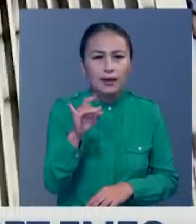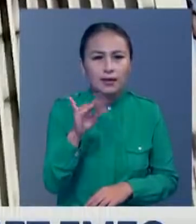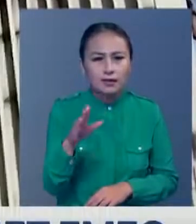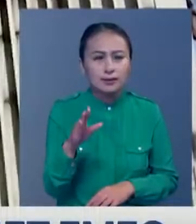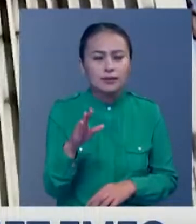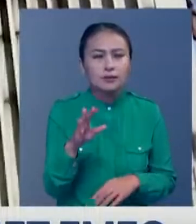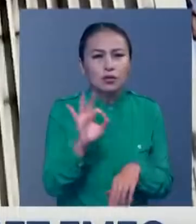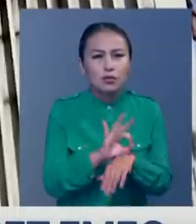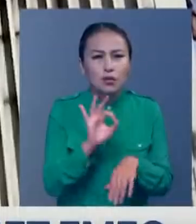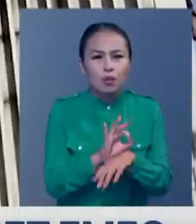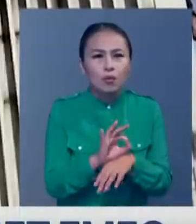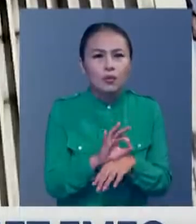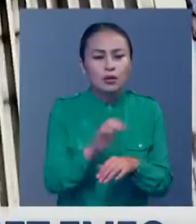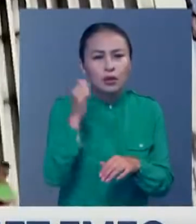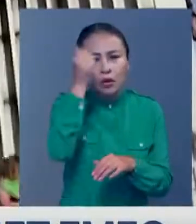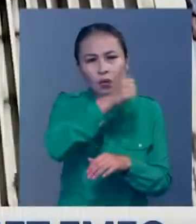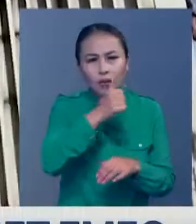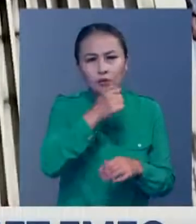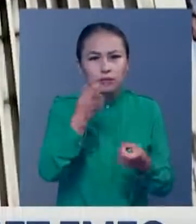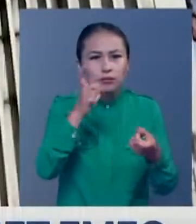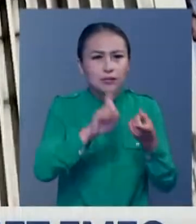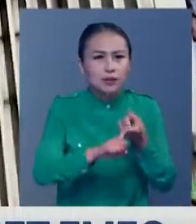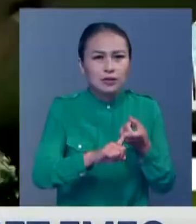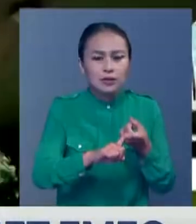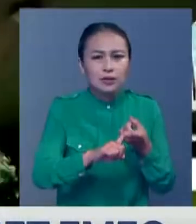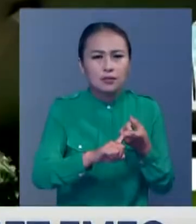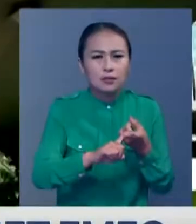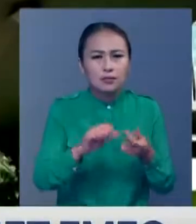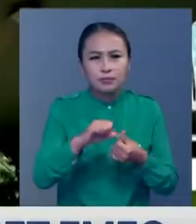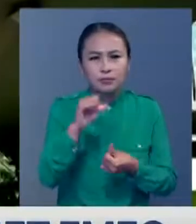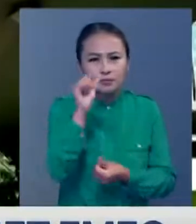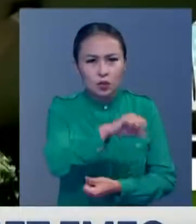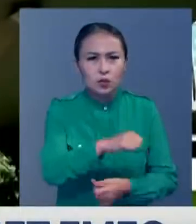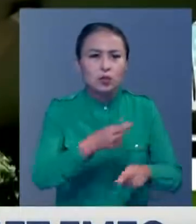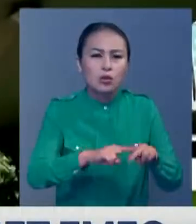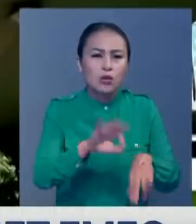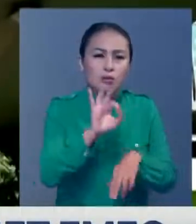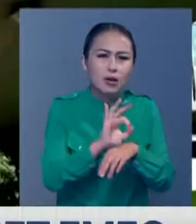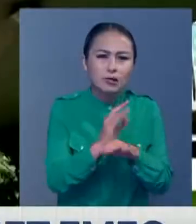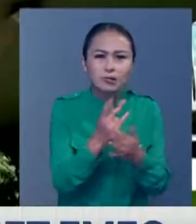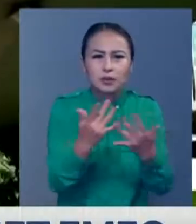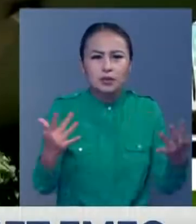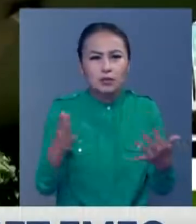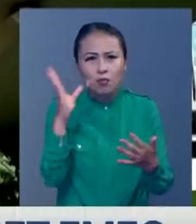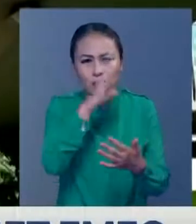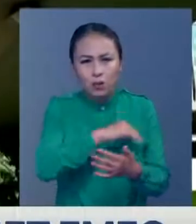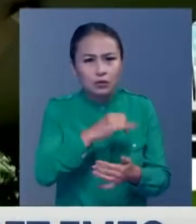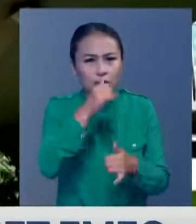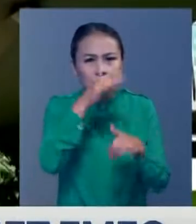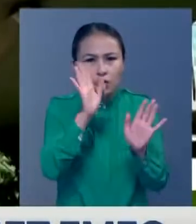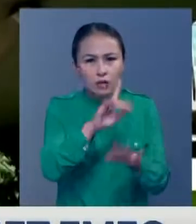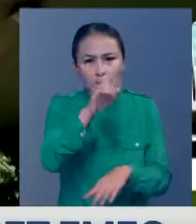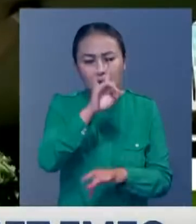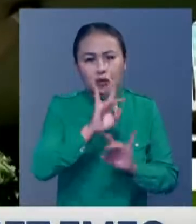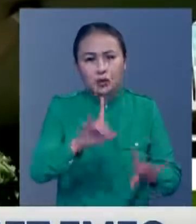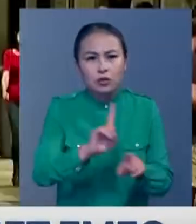сұхбатында індеттің өршуі жыл мезгіліне байланысты болмайтынын хабарлады. Сондықтан аурудың бірнеше толқыны болуы мүмкін емес. Бір